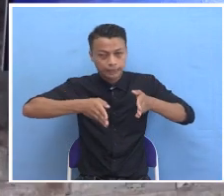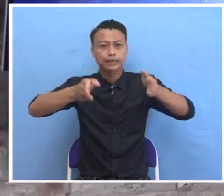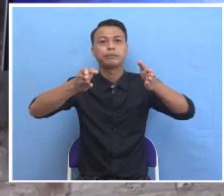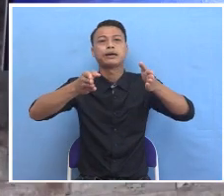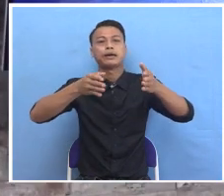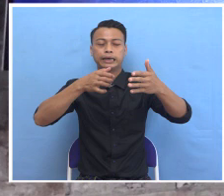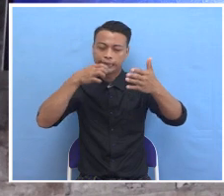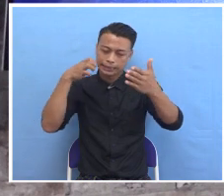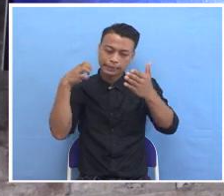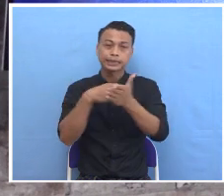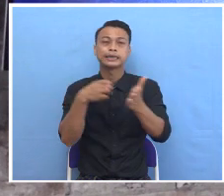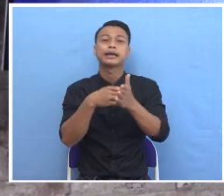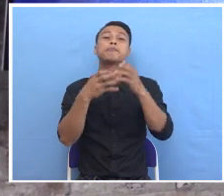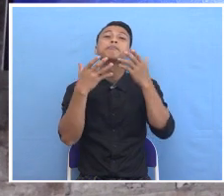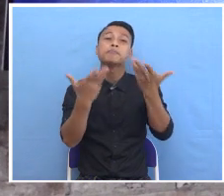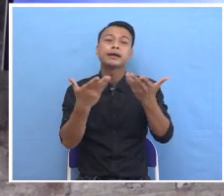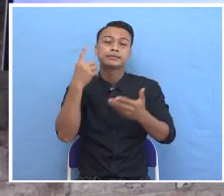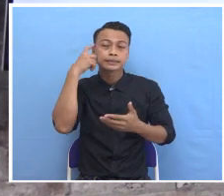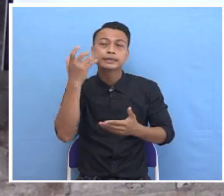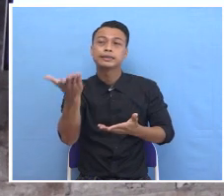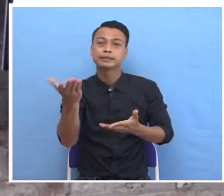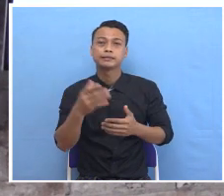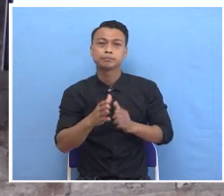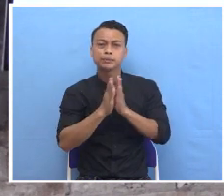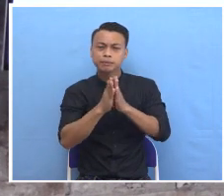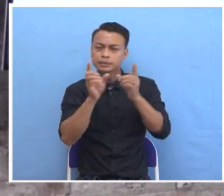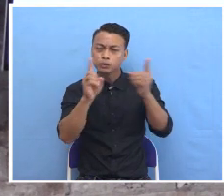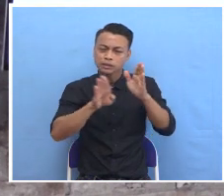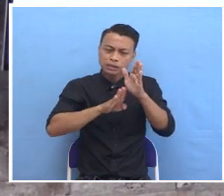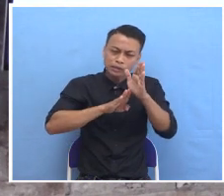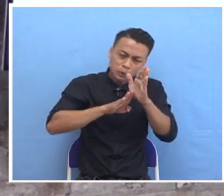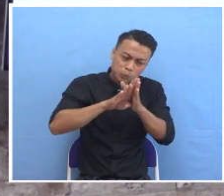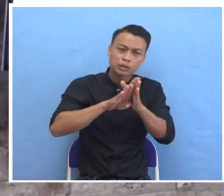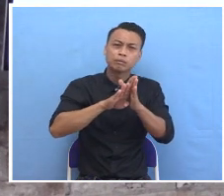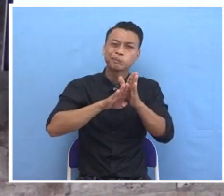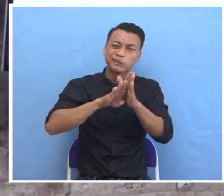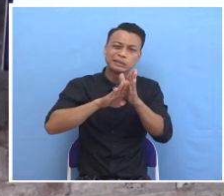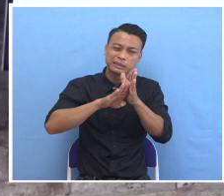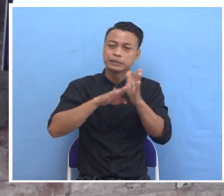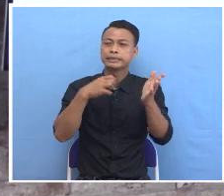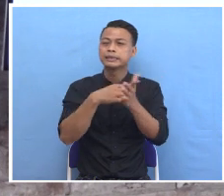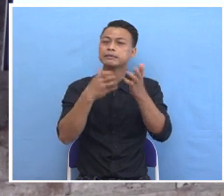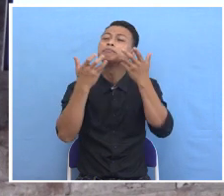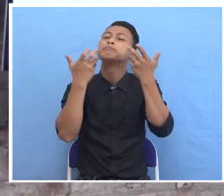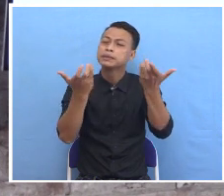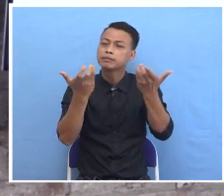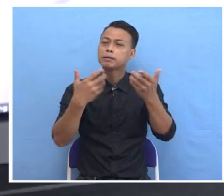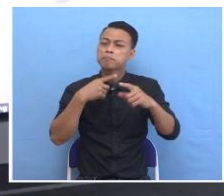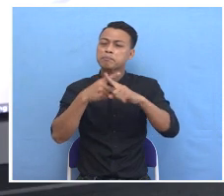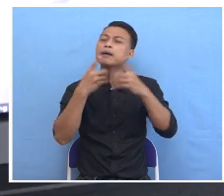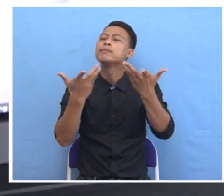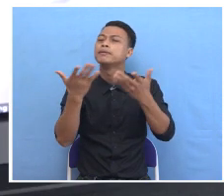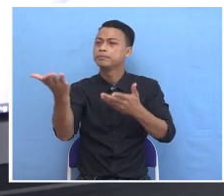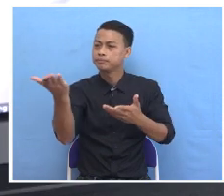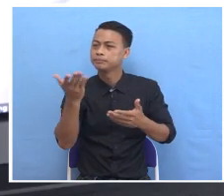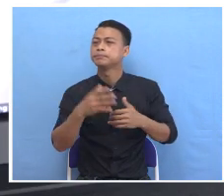Pepio, Gimare, Jatanaha, Balu, Yom, General Babilo, Tlau E, Kenyara, Balu, Seven, Two, Nine, General Bamanijale. Oh, did you check out General